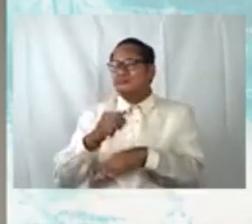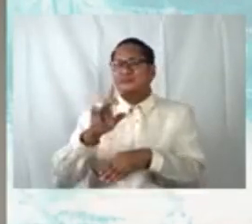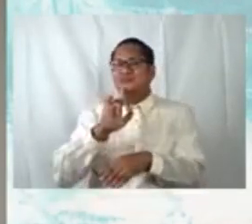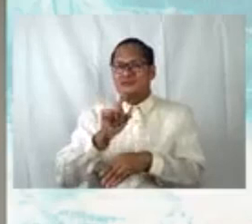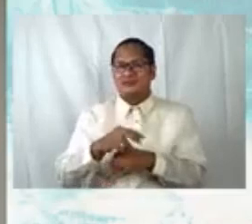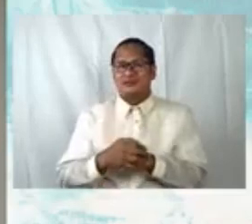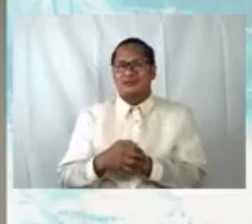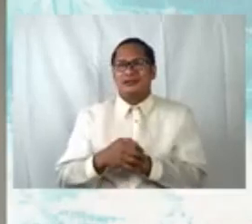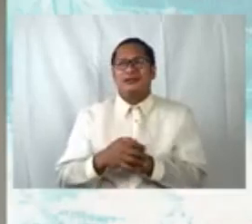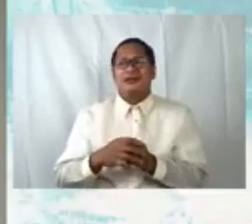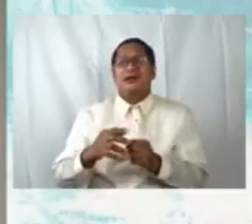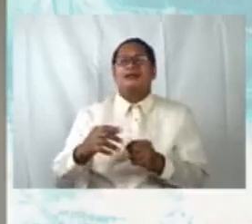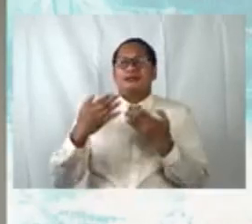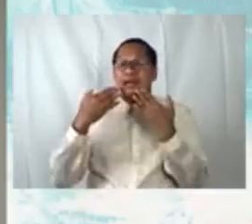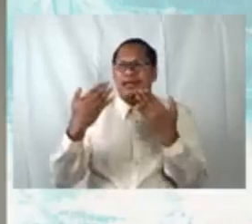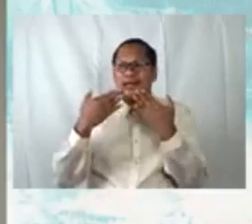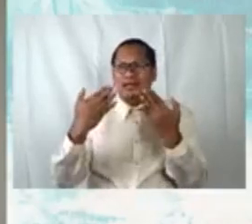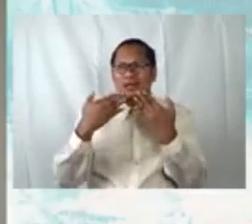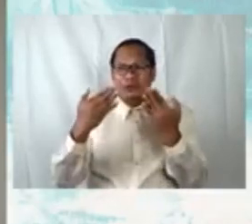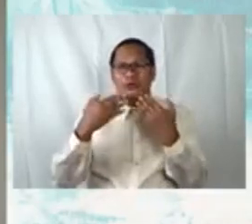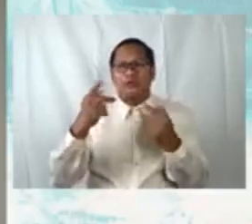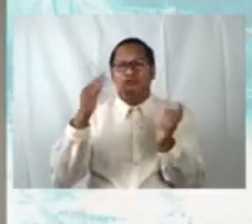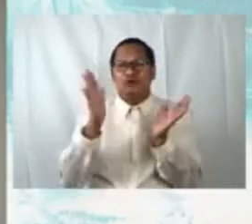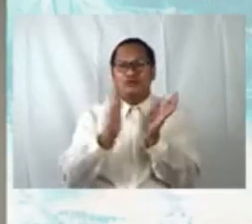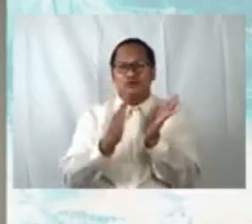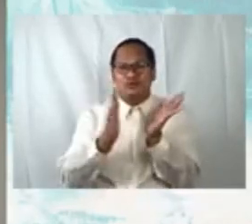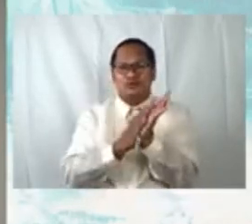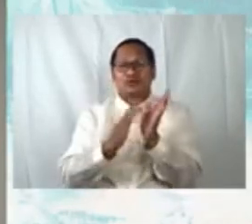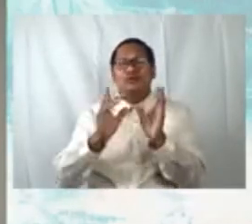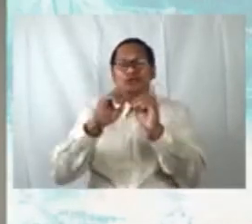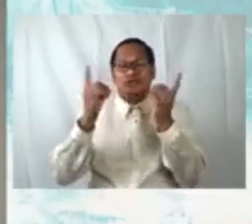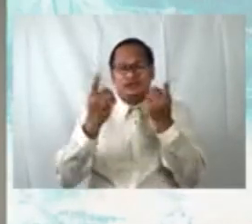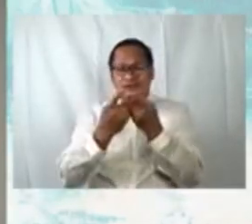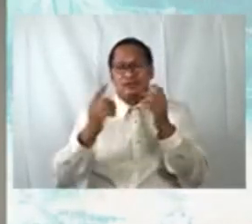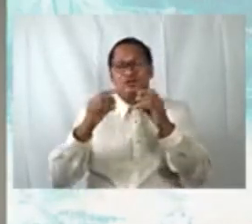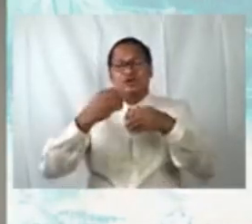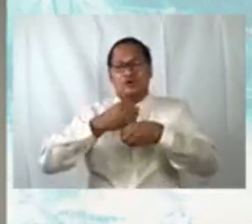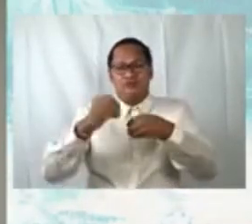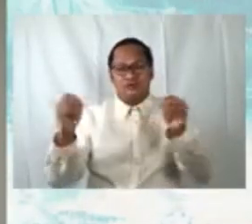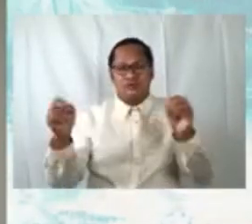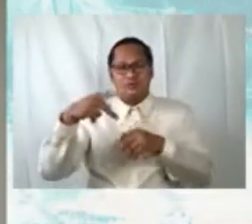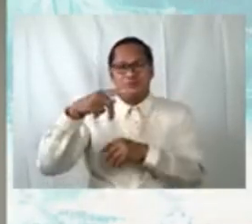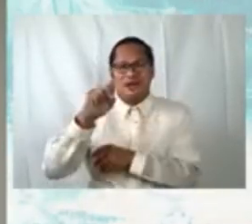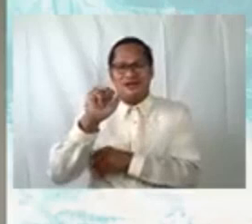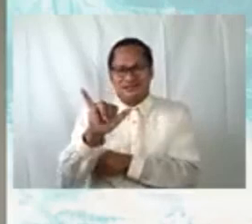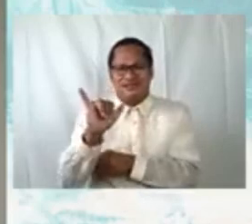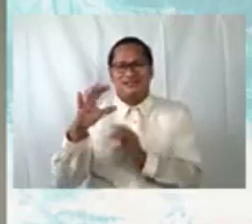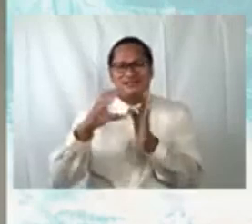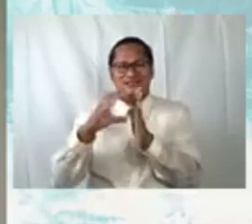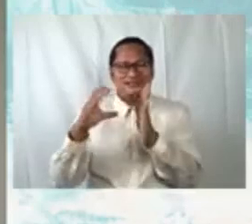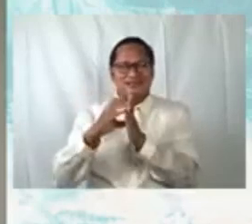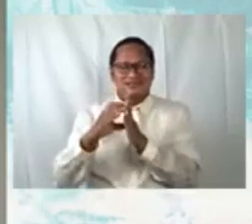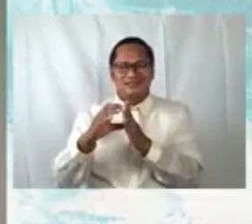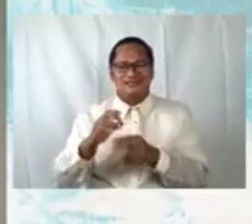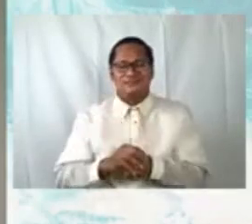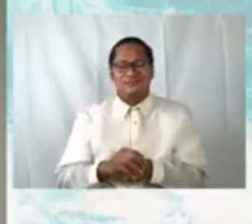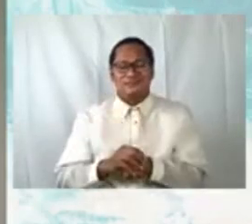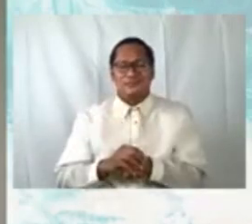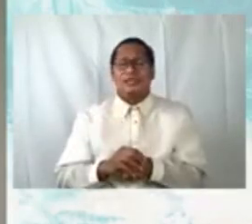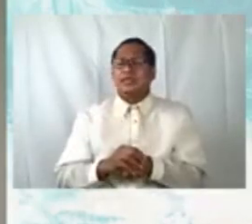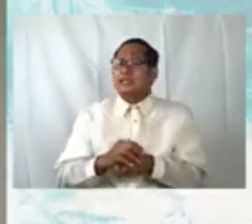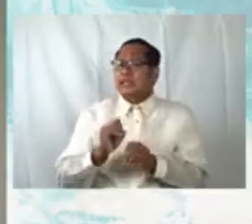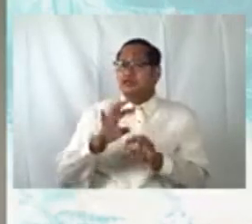Salamat sa Schools Division Office of Pasay City. Oh, actually, kung hindi niyo una